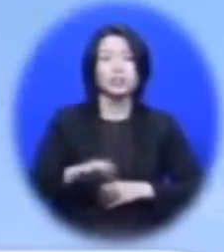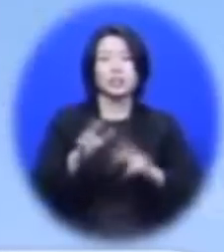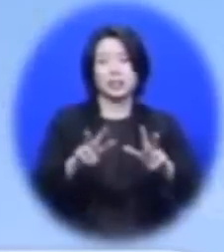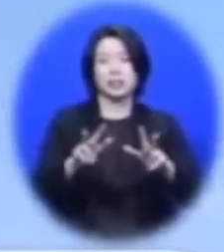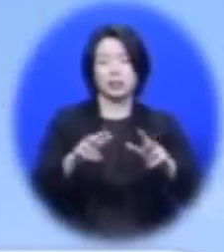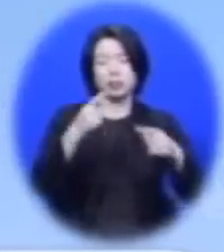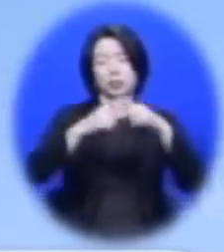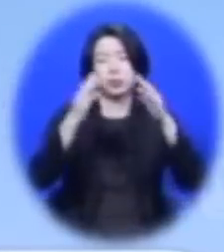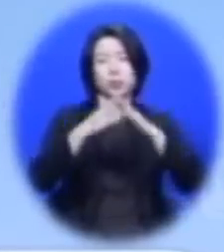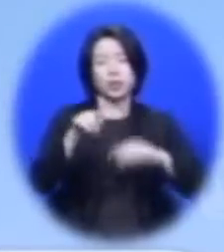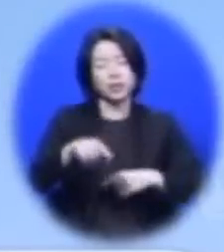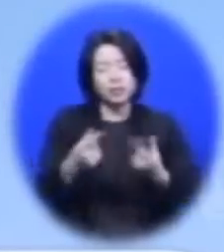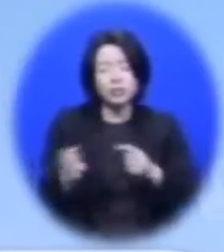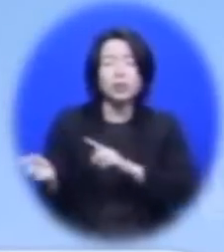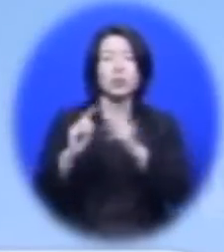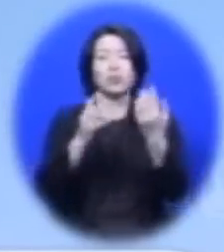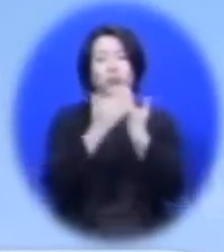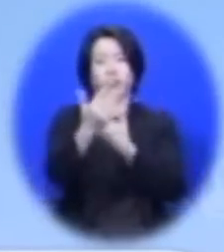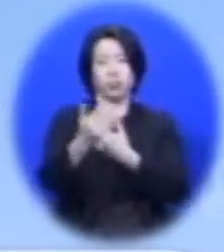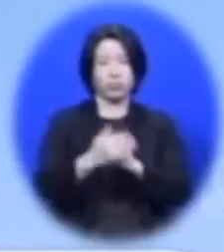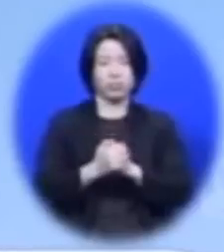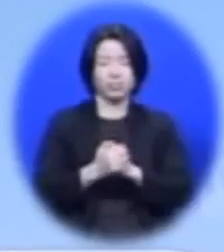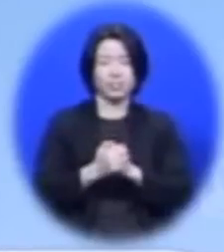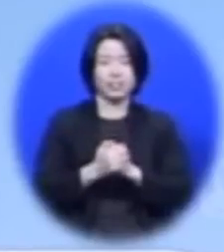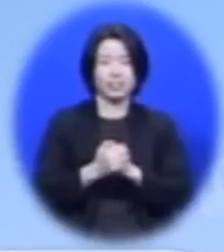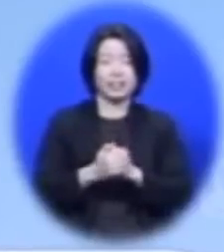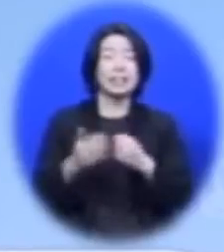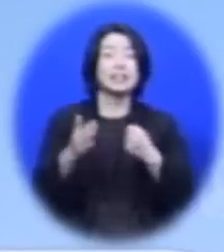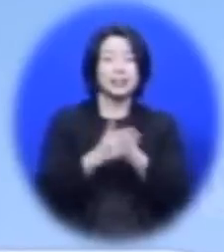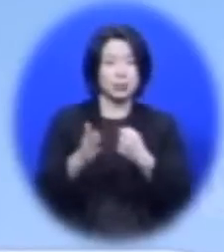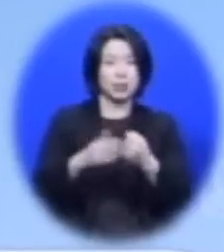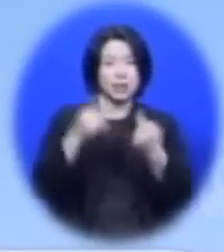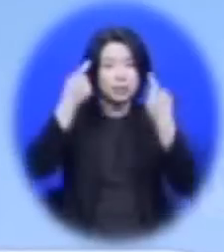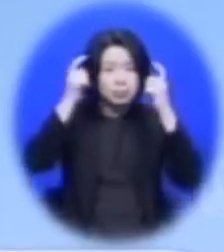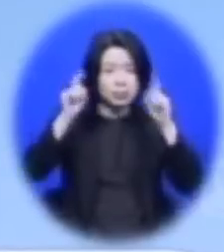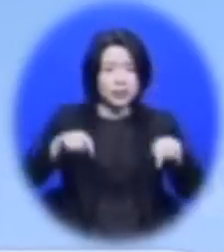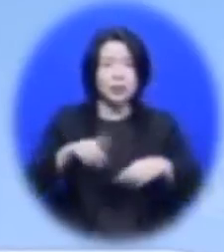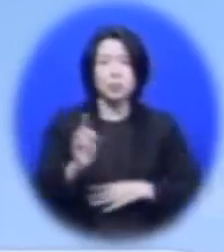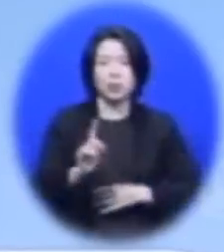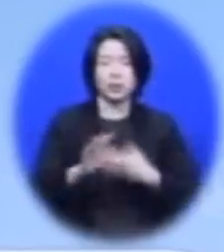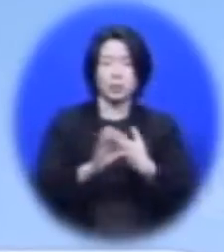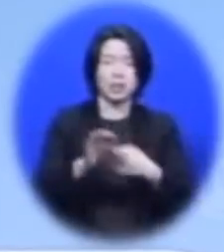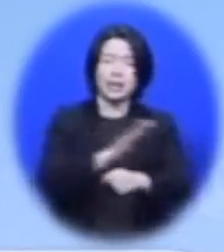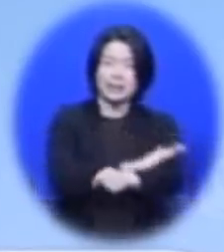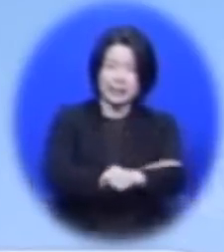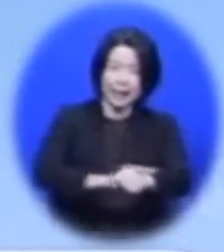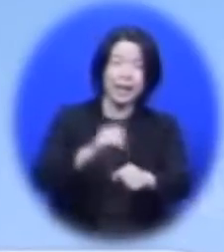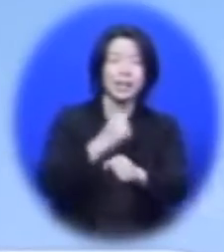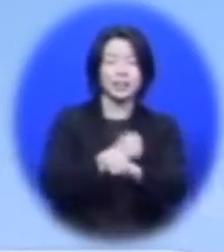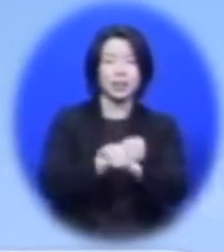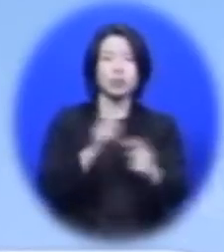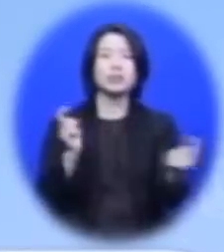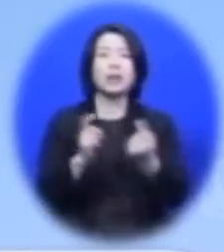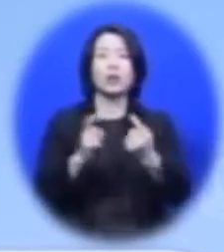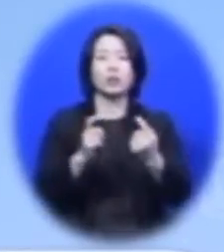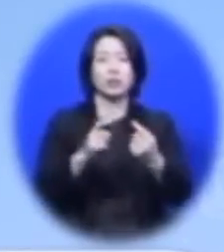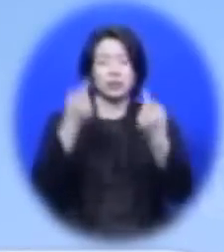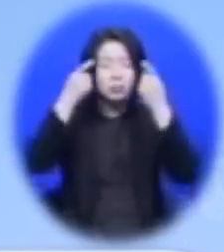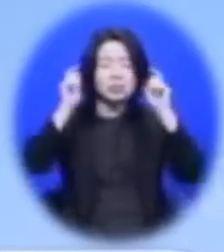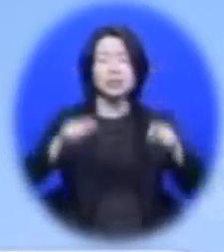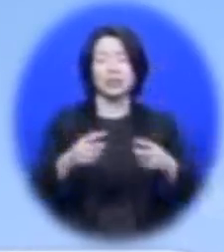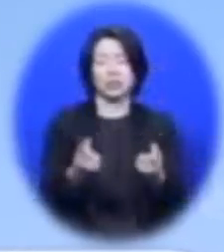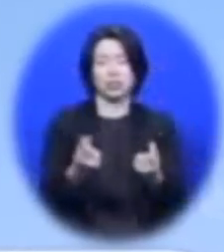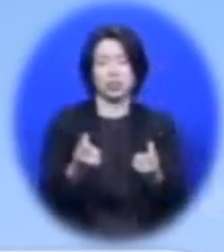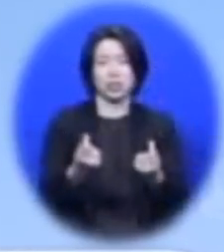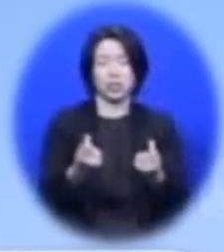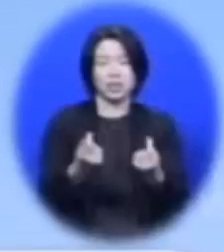교회가 부흥이 됐대요. 그러니까 미련한 것이 뭐냐면 잘하자고 싸우는 게 미련한 겁니다.